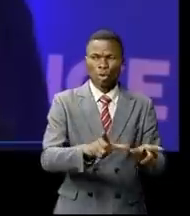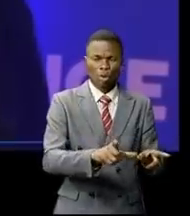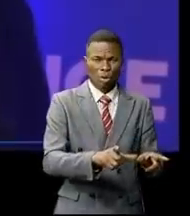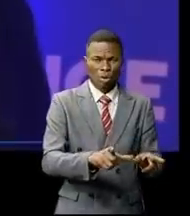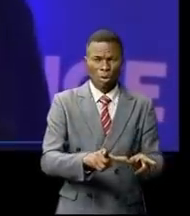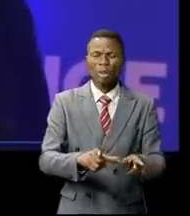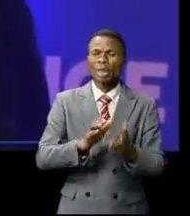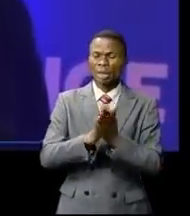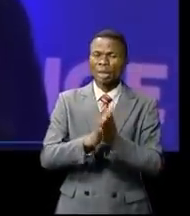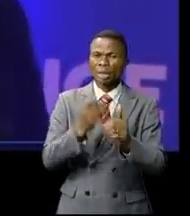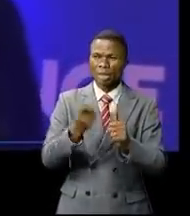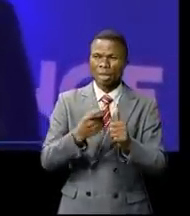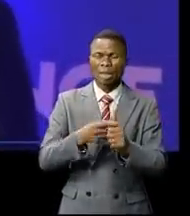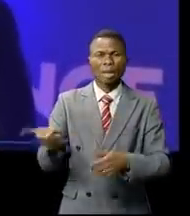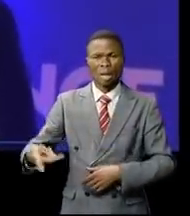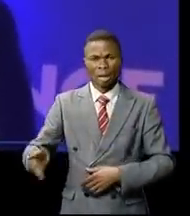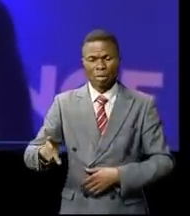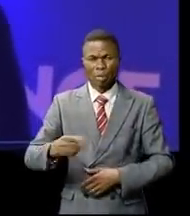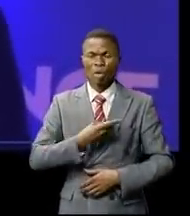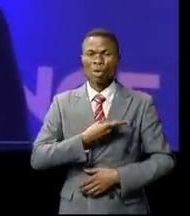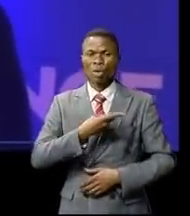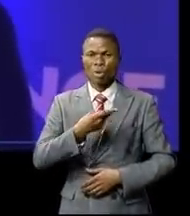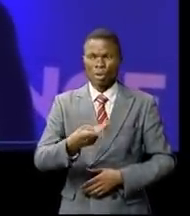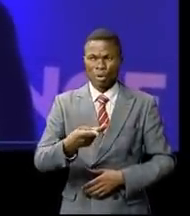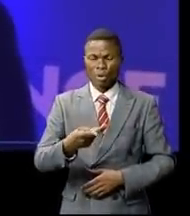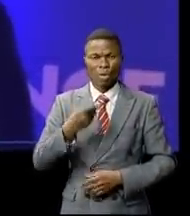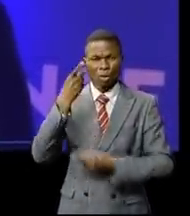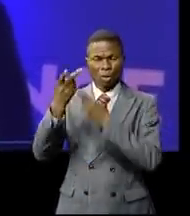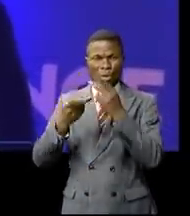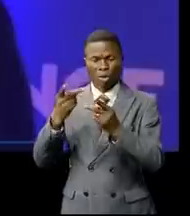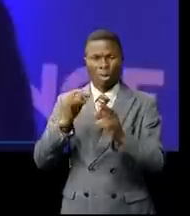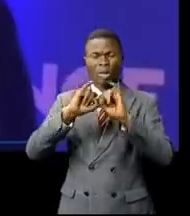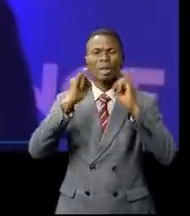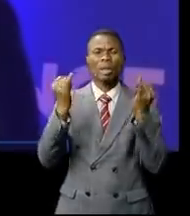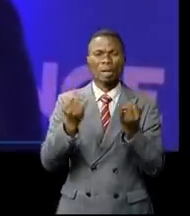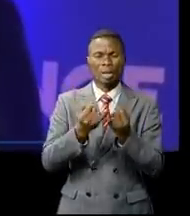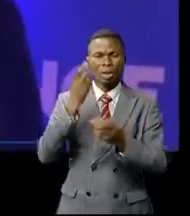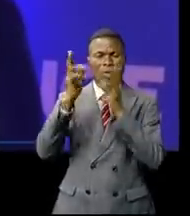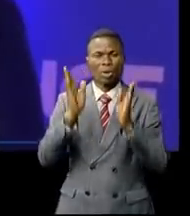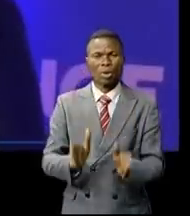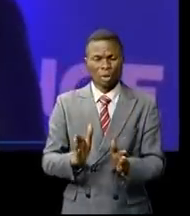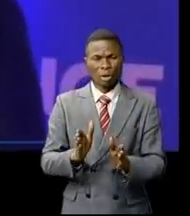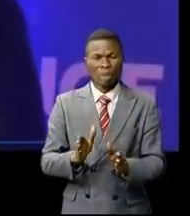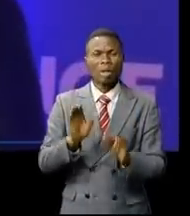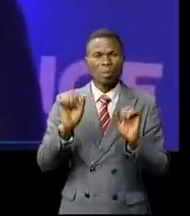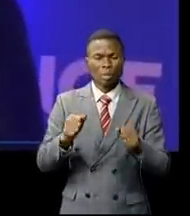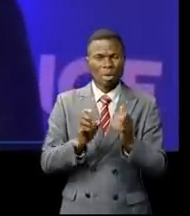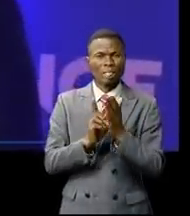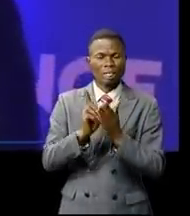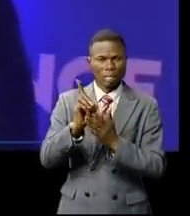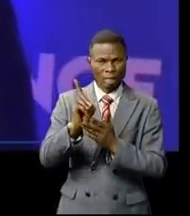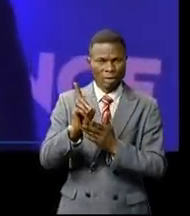essentiellement une mauvaise invocation lumière ou l'industrie touristique terre a déconné